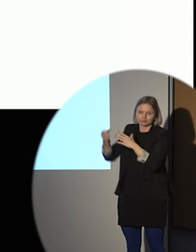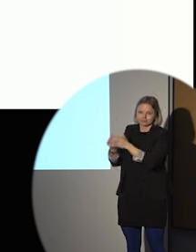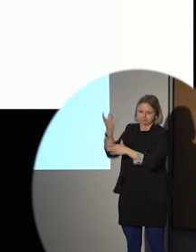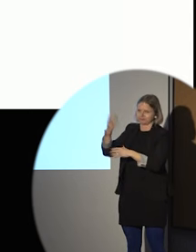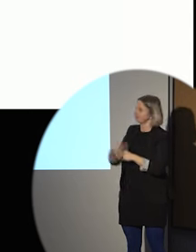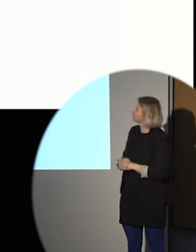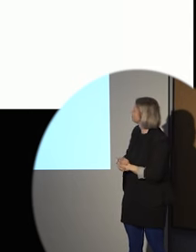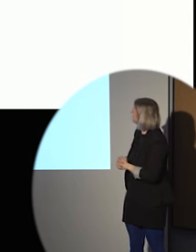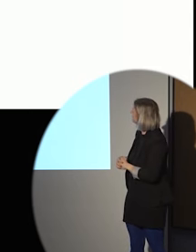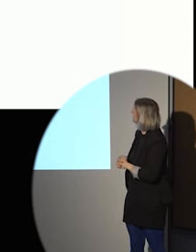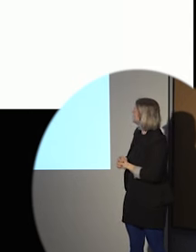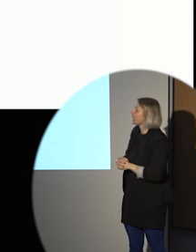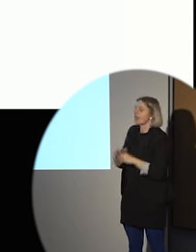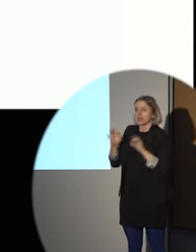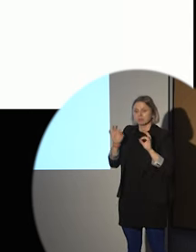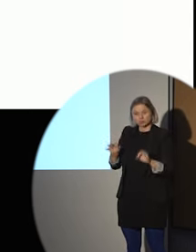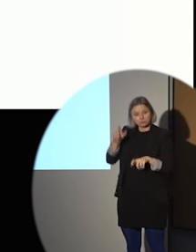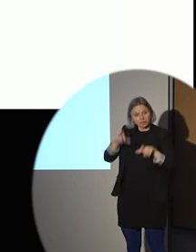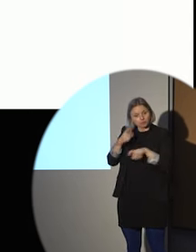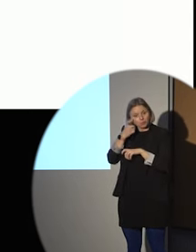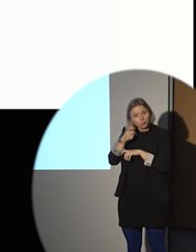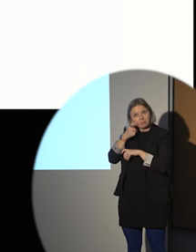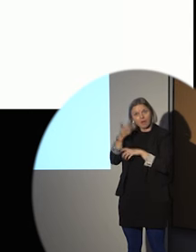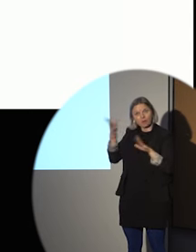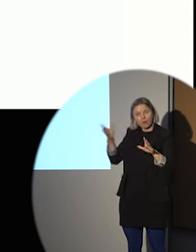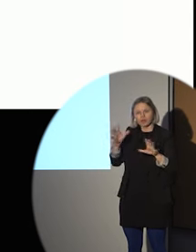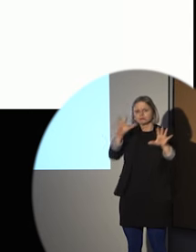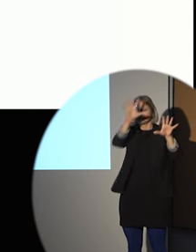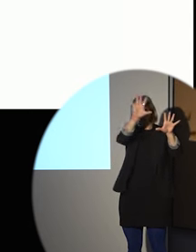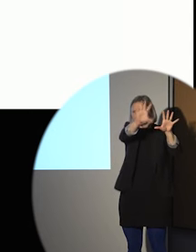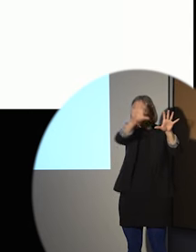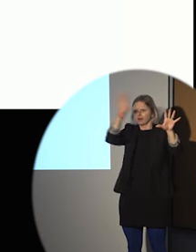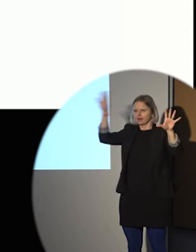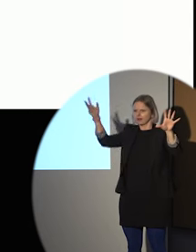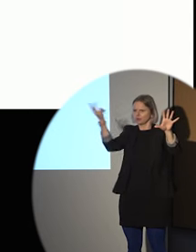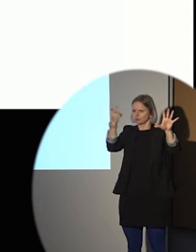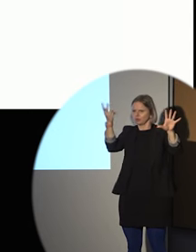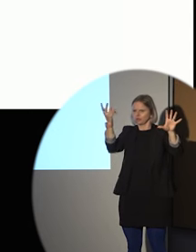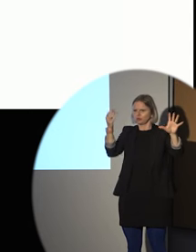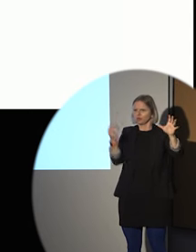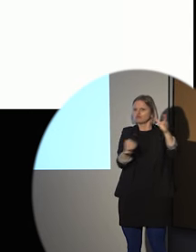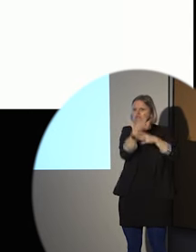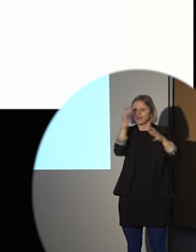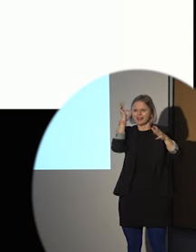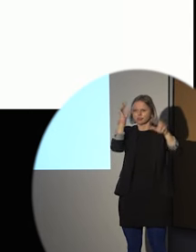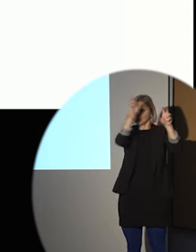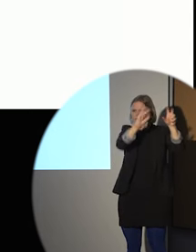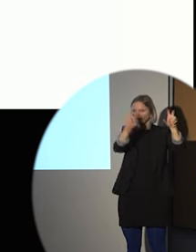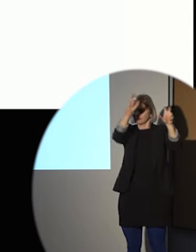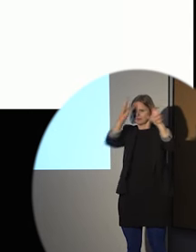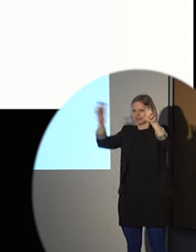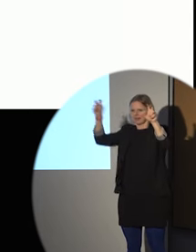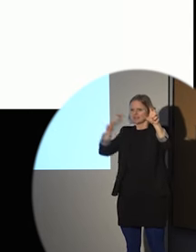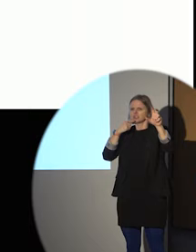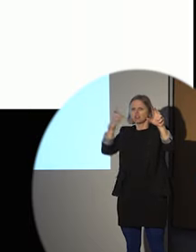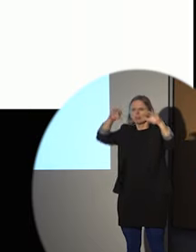que en fait ces régions où les étoiles se formaient dans notre galaxie, elles étaient liées les unes avec les